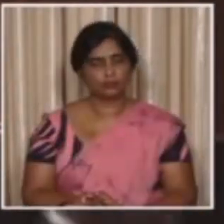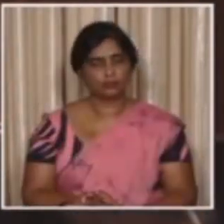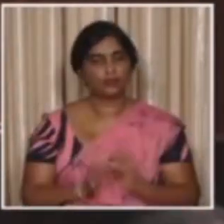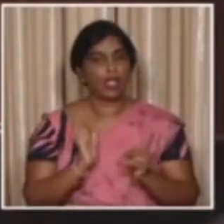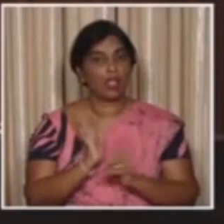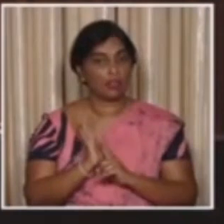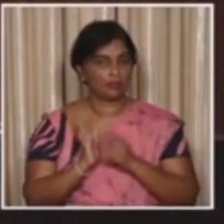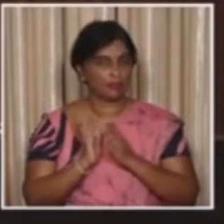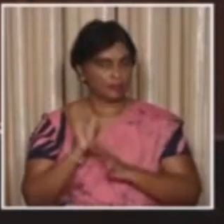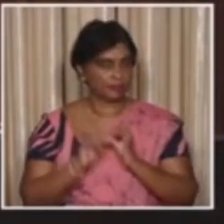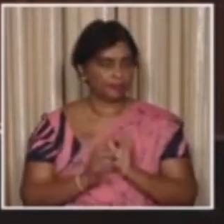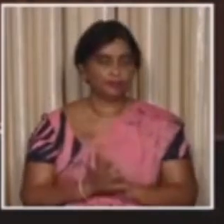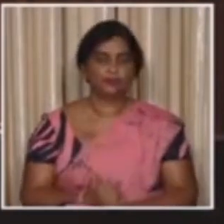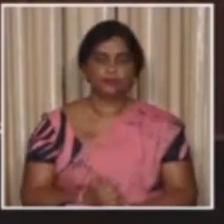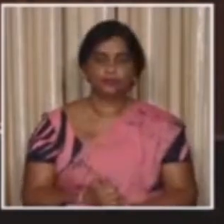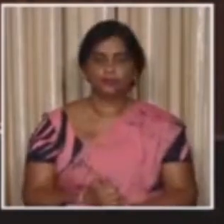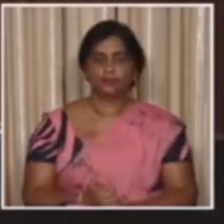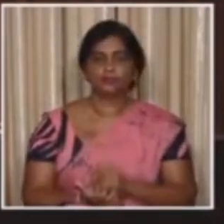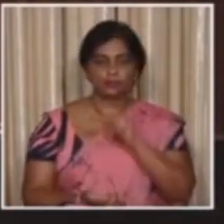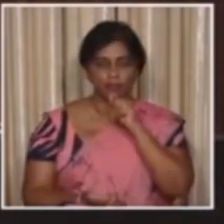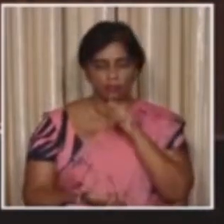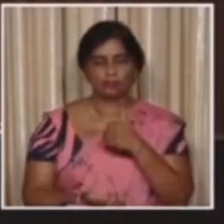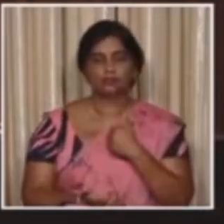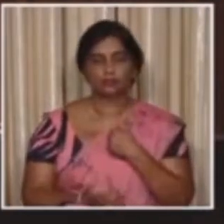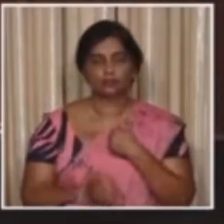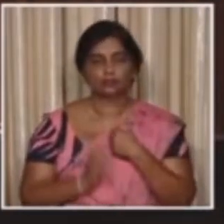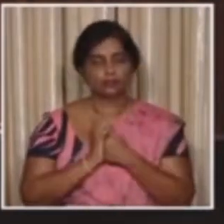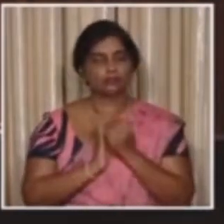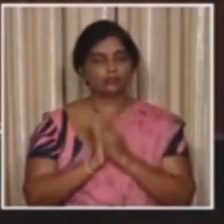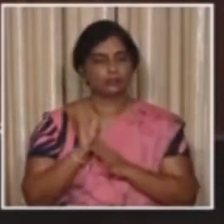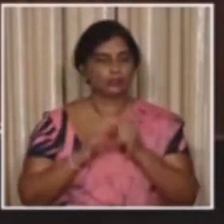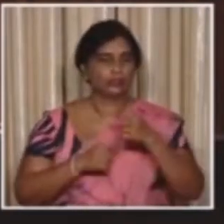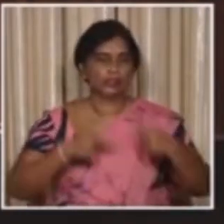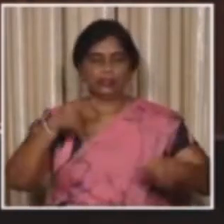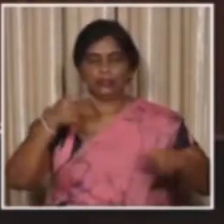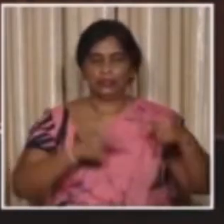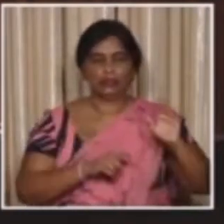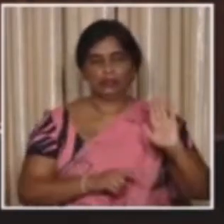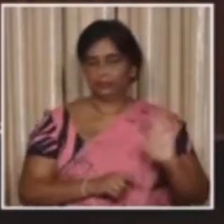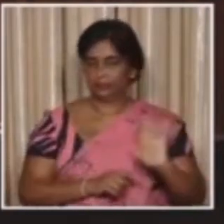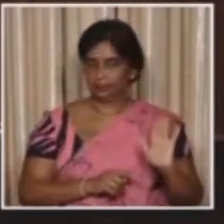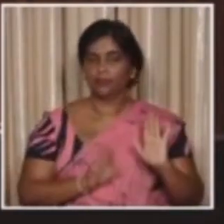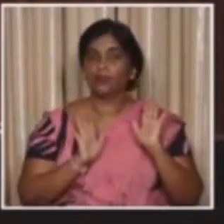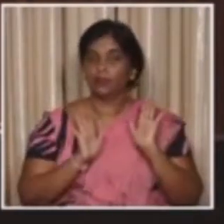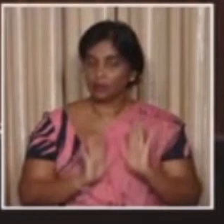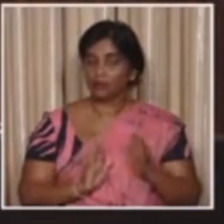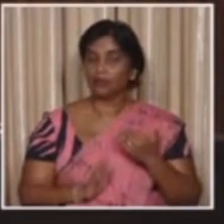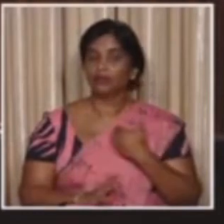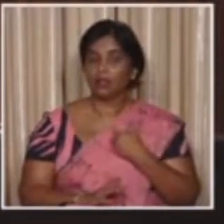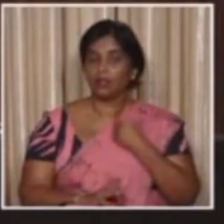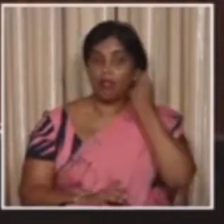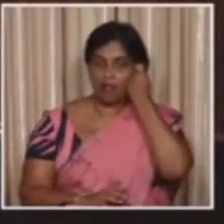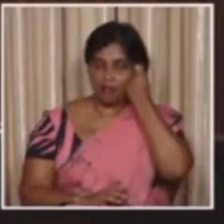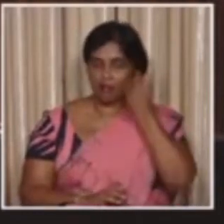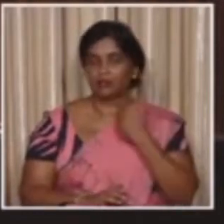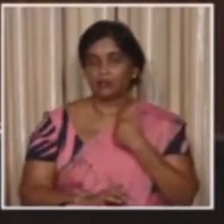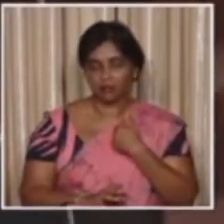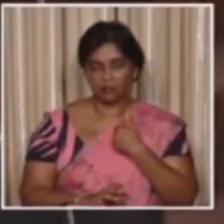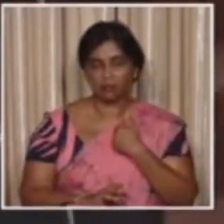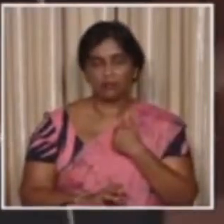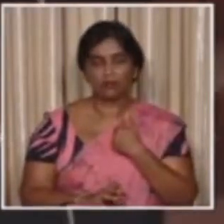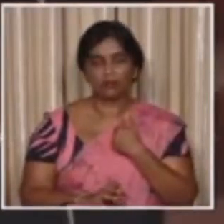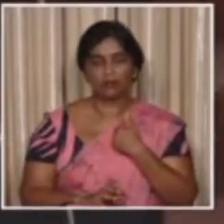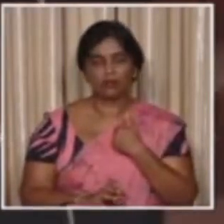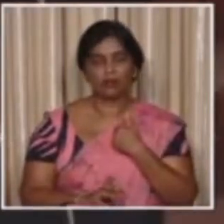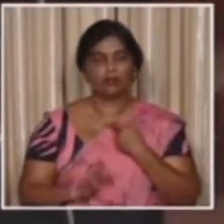කිරියල මැතුමා ඇත්ත වශයෙන්ම මම අපේ ගරු වන්තිතුමත් එක්ක විවාදයකට පැටෙන්න කැමති නෑ නමුත් අපේ මතය තමයි